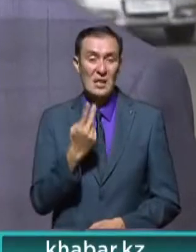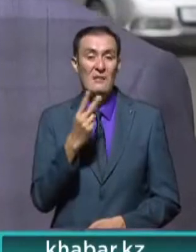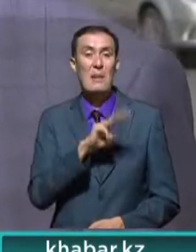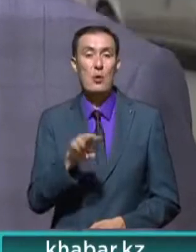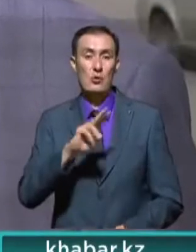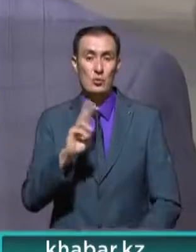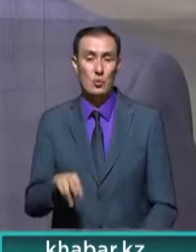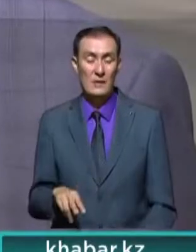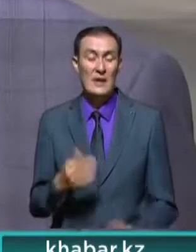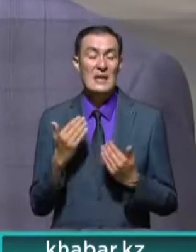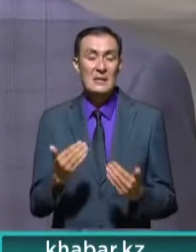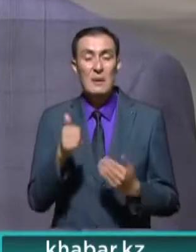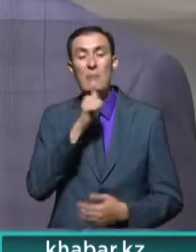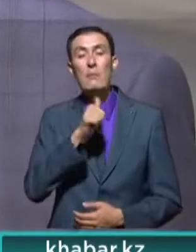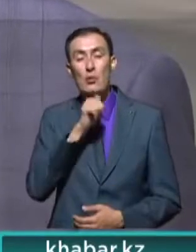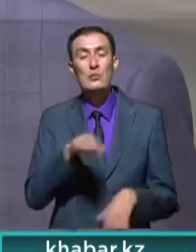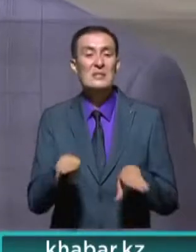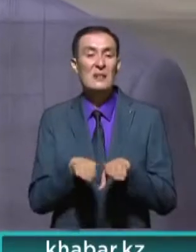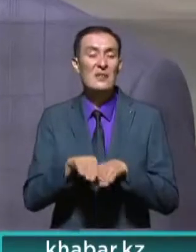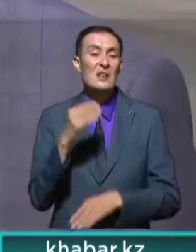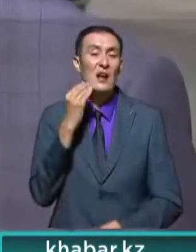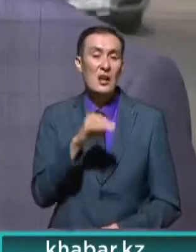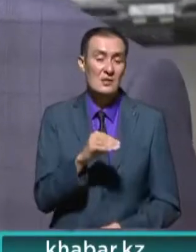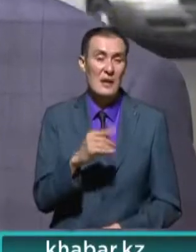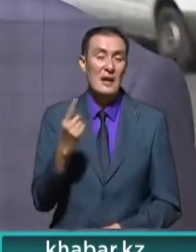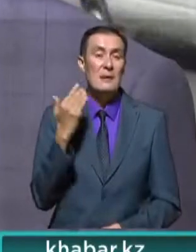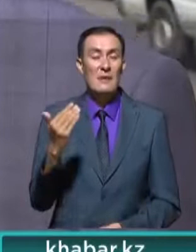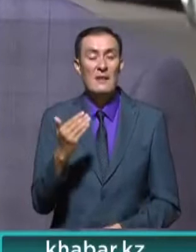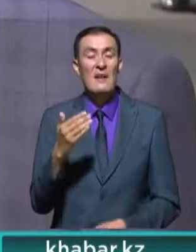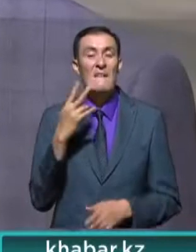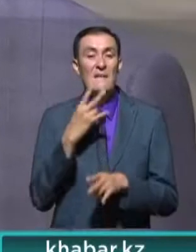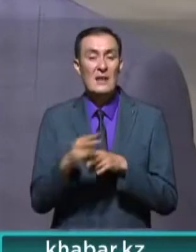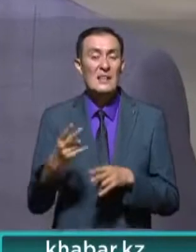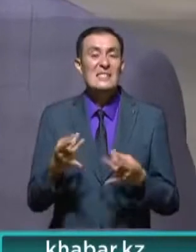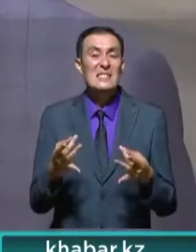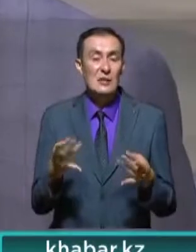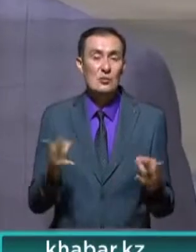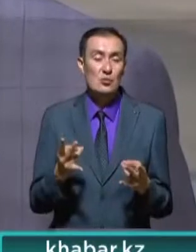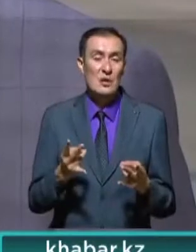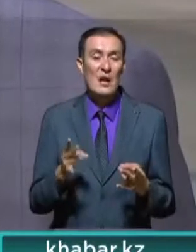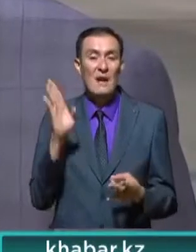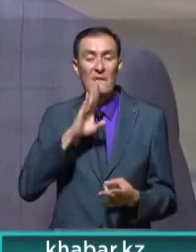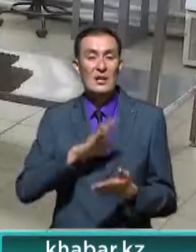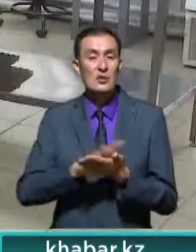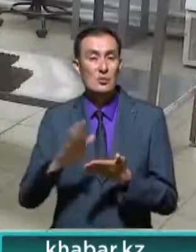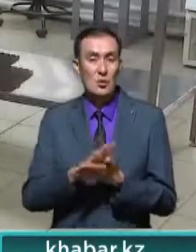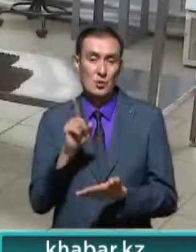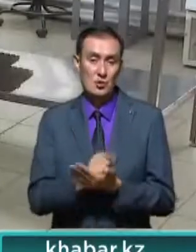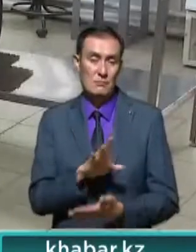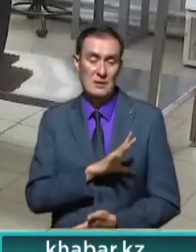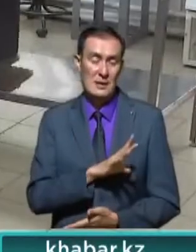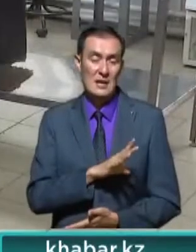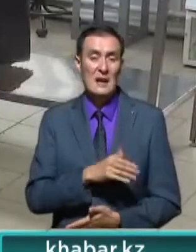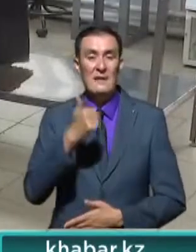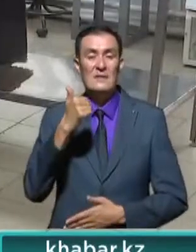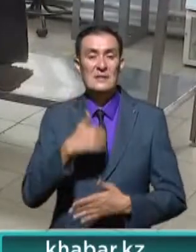миллиона долларов. Теперь попробуйте сравнить качество. Первый враг дороги – это сырость. Нужно делать водостоки. В Национальном